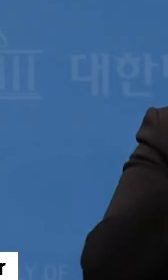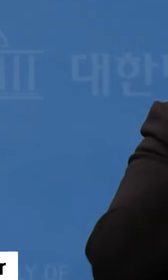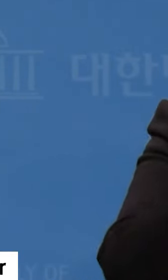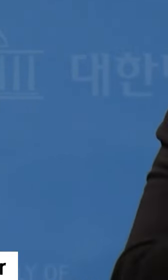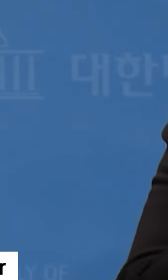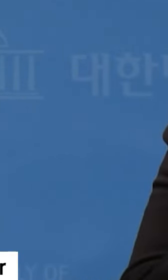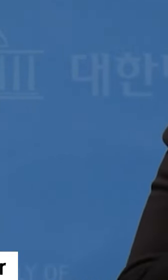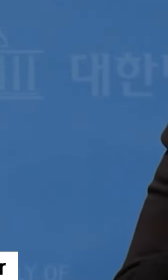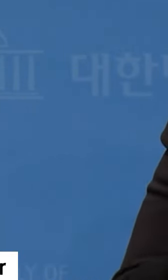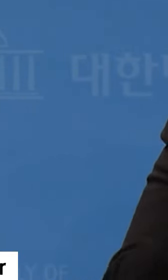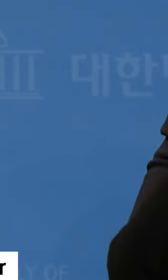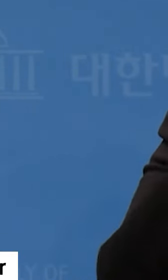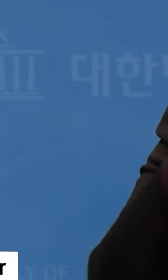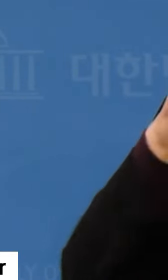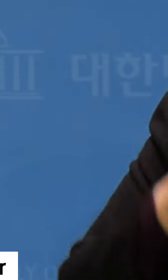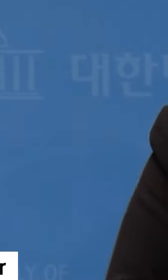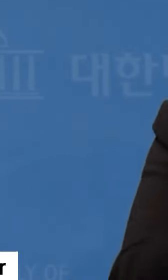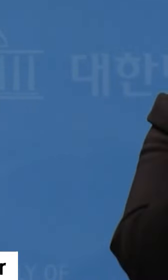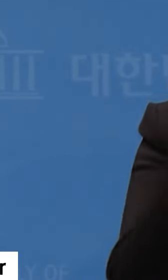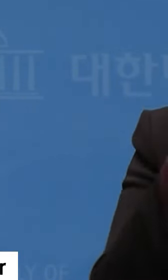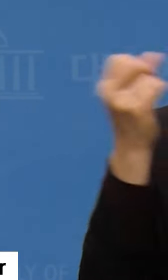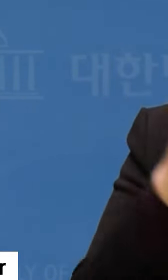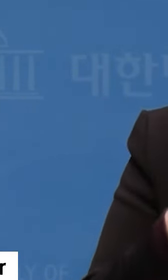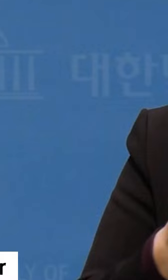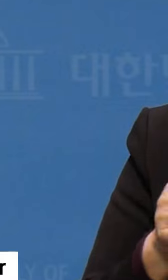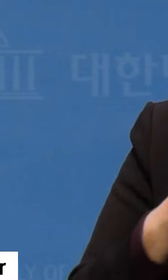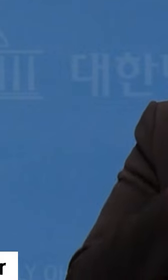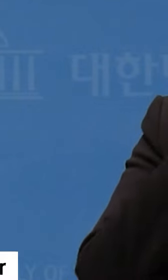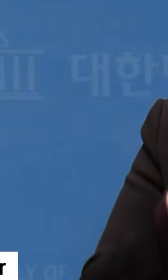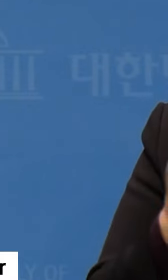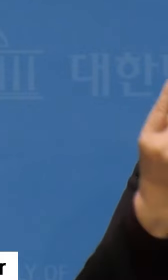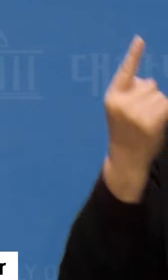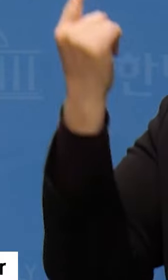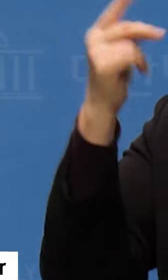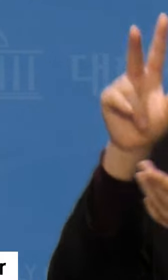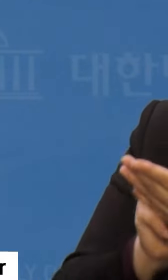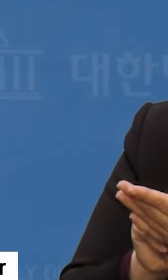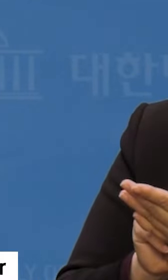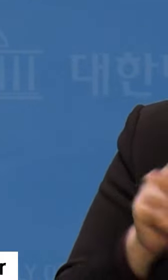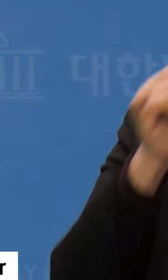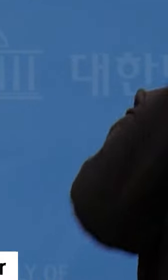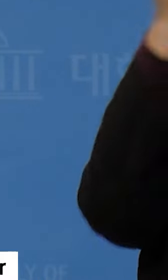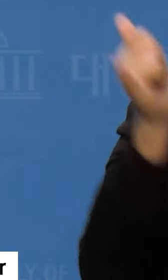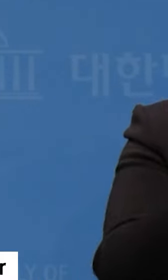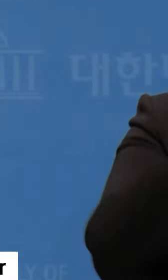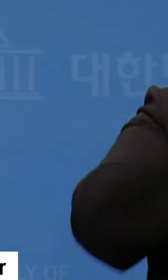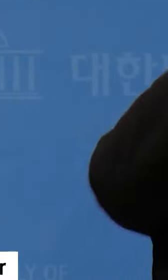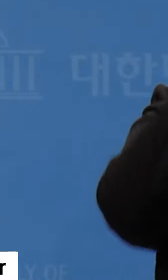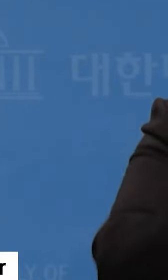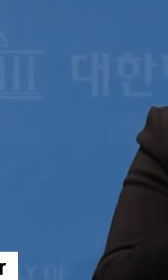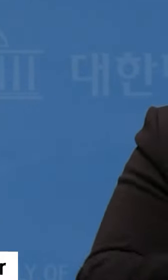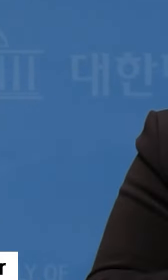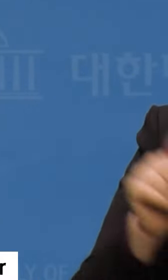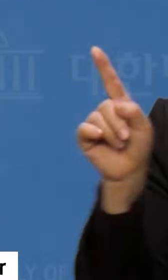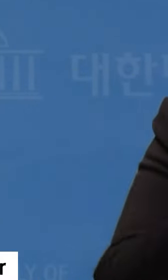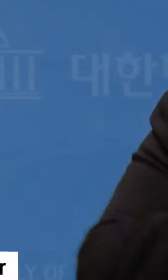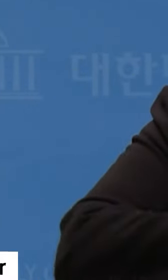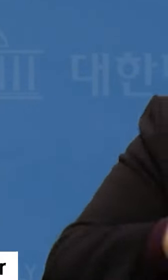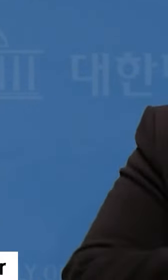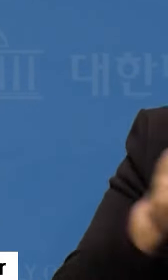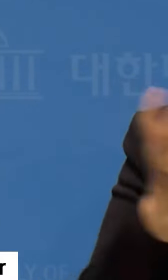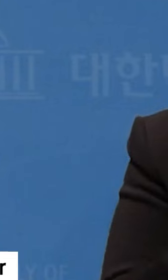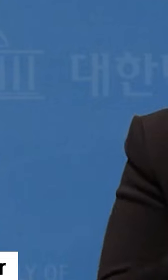저출생, 고령화 등과 같이 긴급하고도 중대한 여러 사회 문제들에 대해 아무런